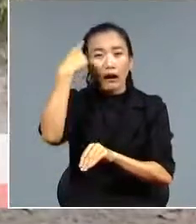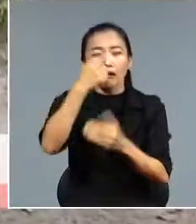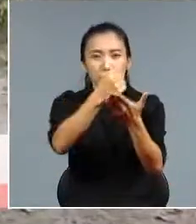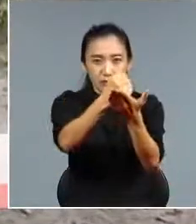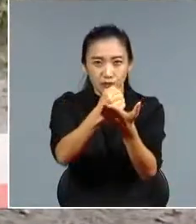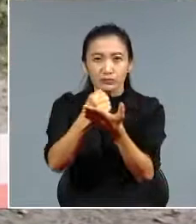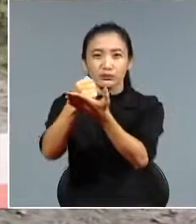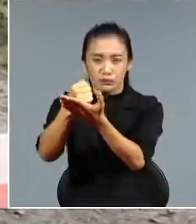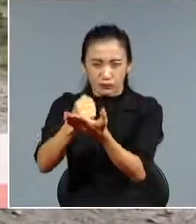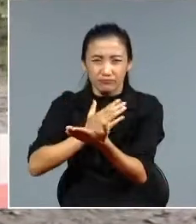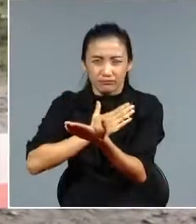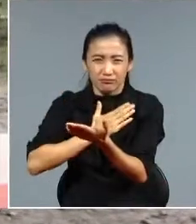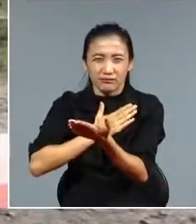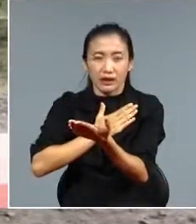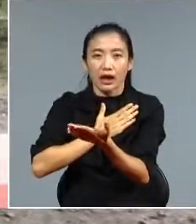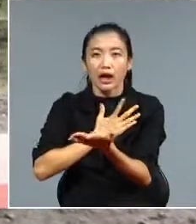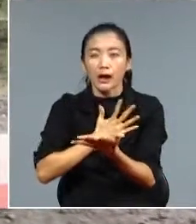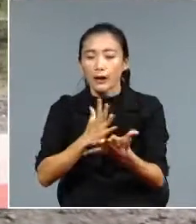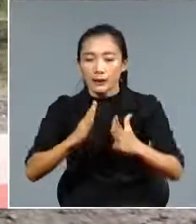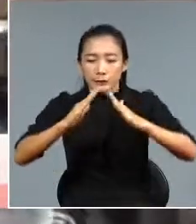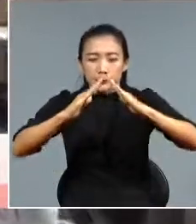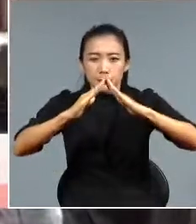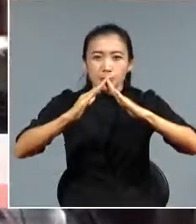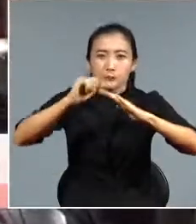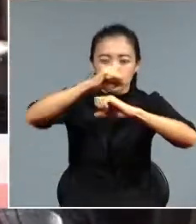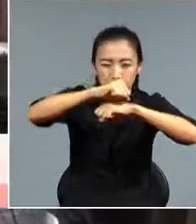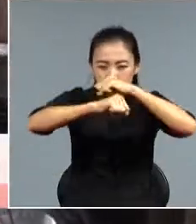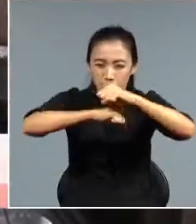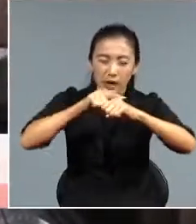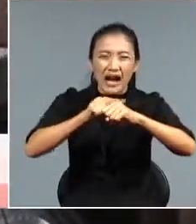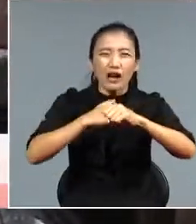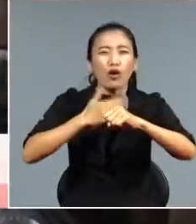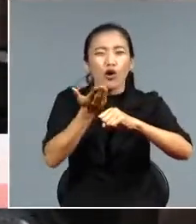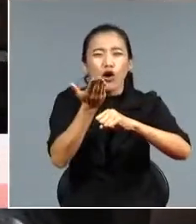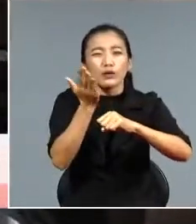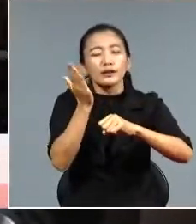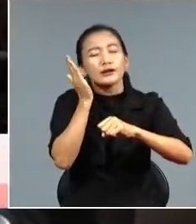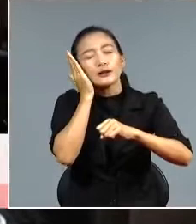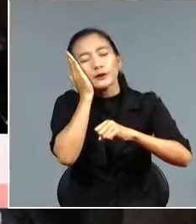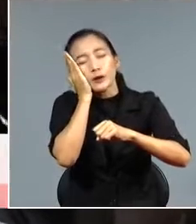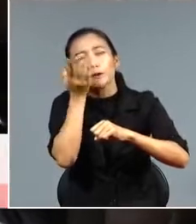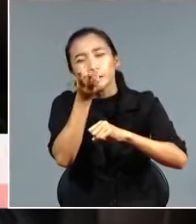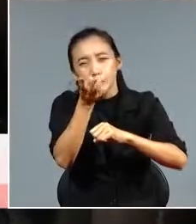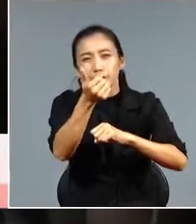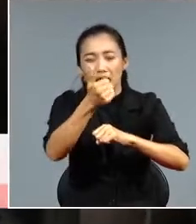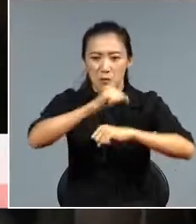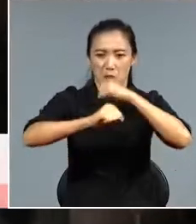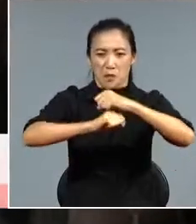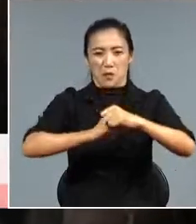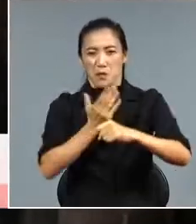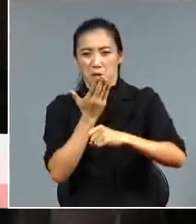ยมาดูแลซ่อมบ้านให้พอนอนได้หน่อยได้ไห ม ใช้คำว่าให้พอนอนนะฮะ ค่ะ เนี่ย